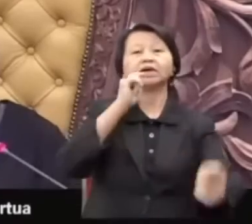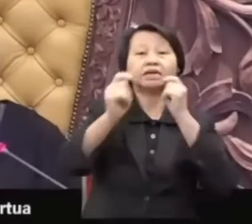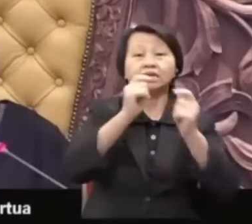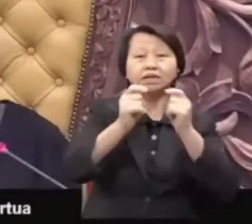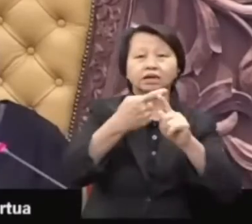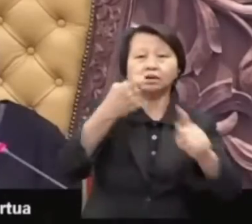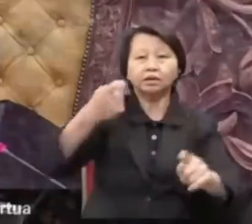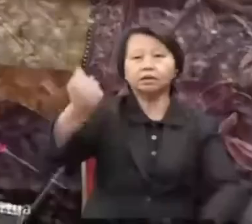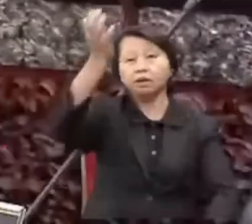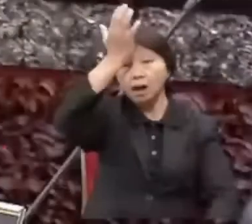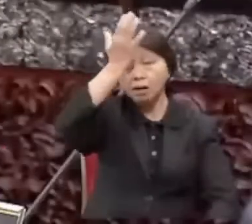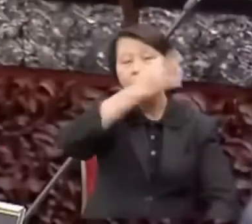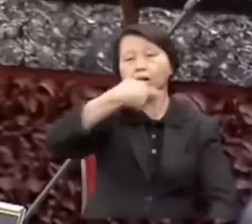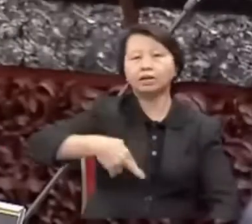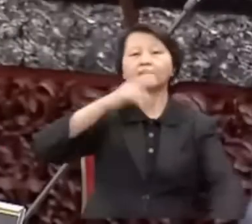Agung